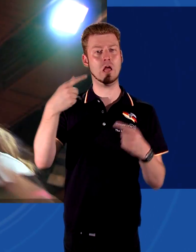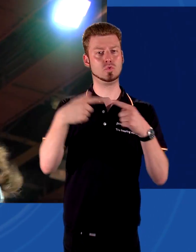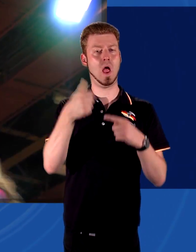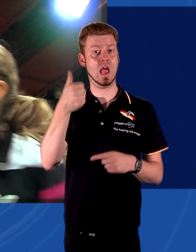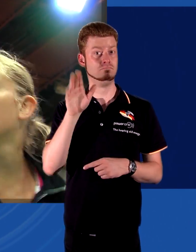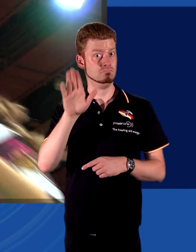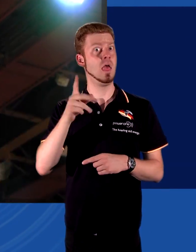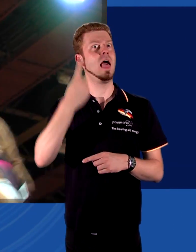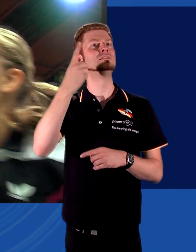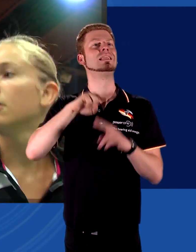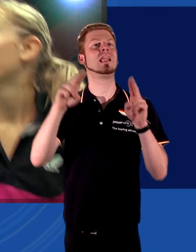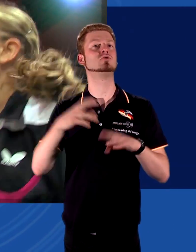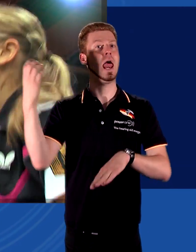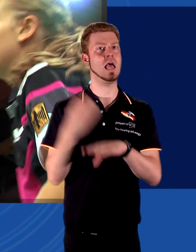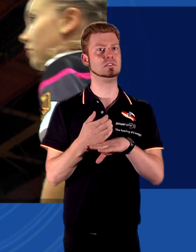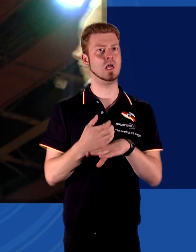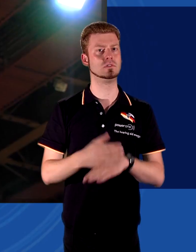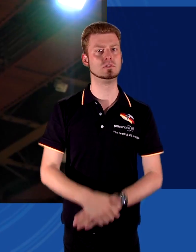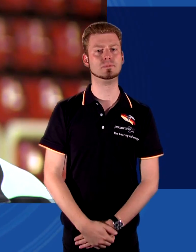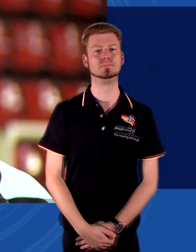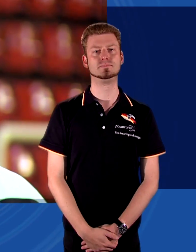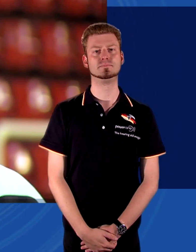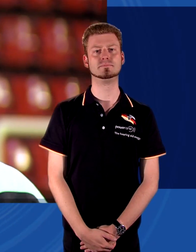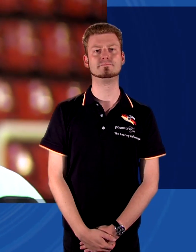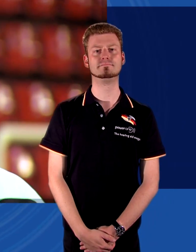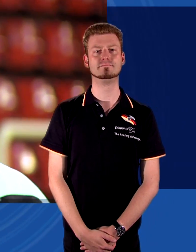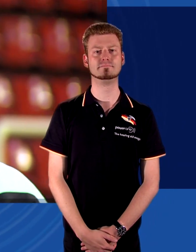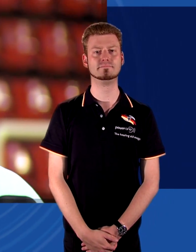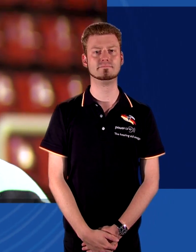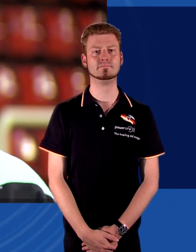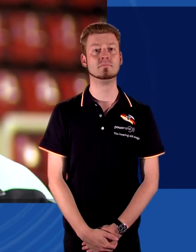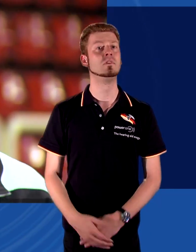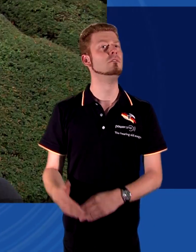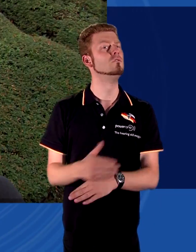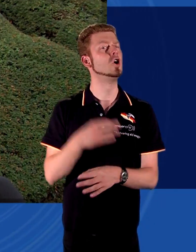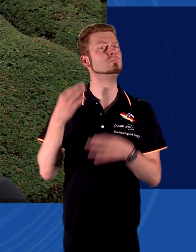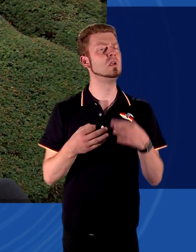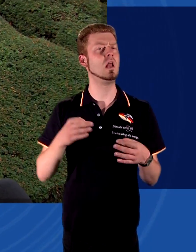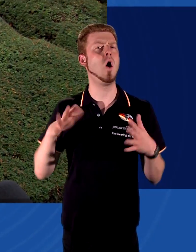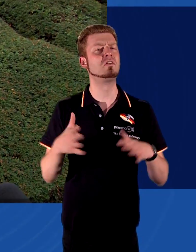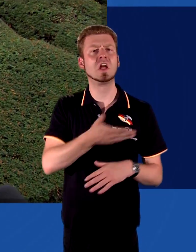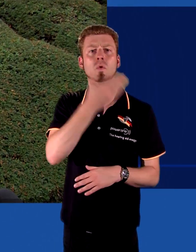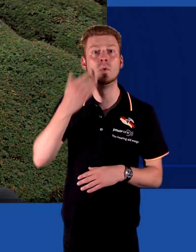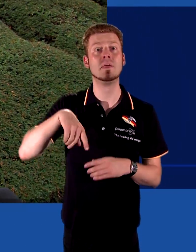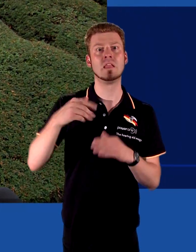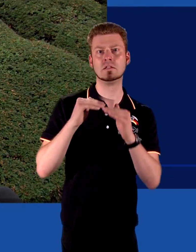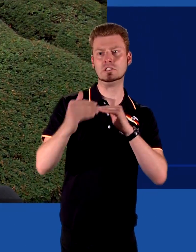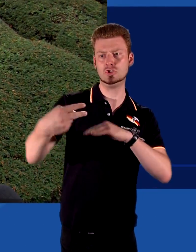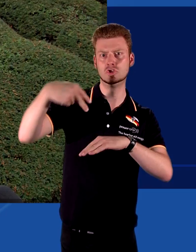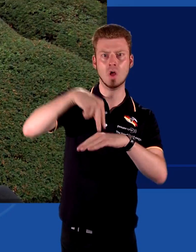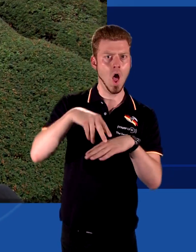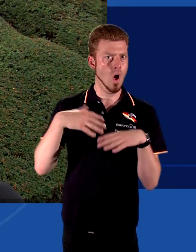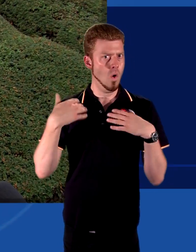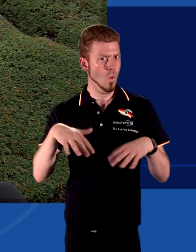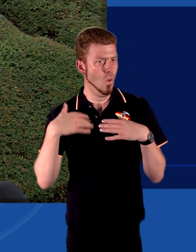in 3:1 Sätzen mit toller Technik und Unterstützung von Bundestrainer Rainer Jungblut. Vor dem Spiel war ich eigentlich noch nicht so aufgeregt,